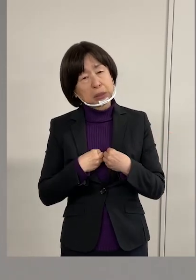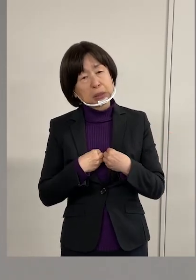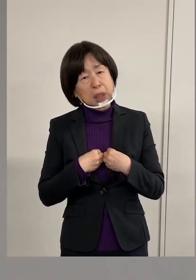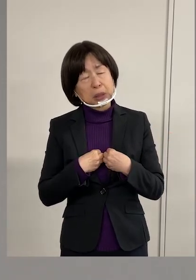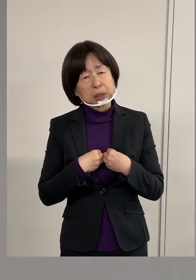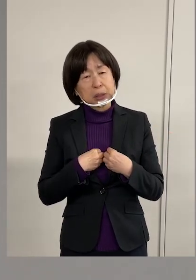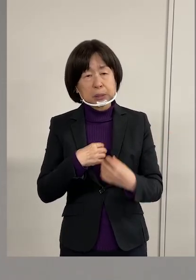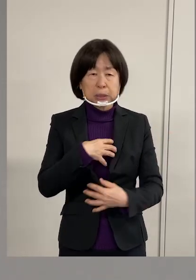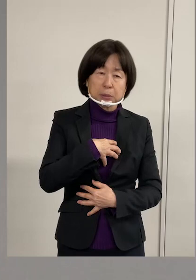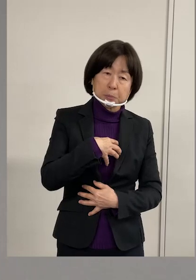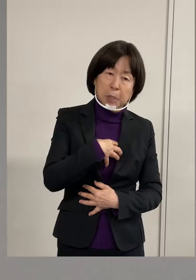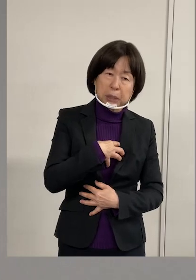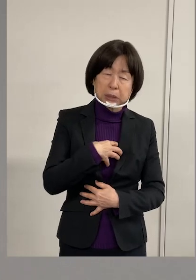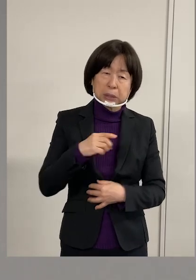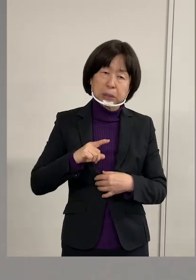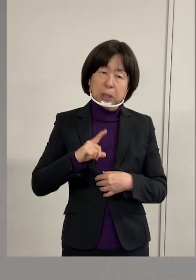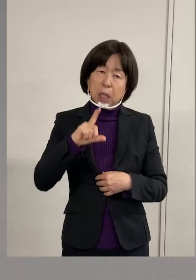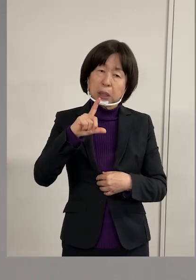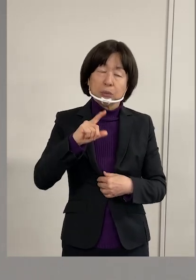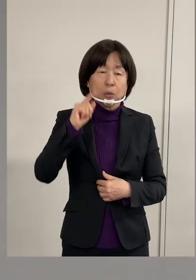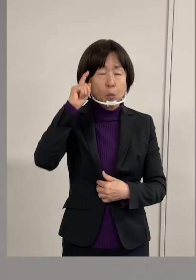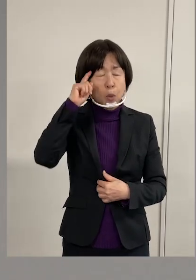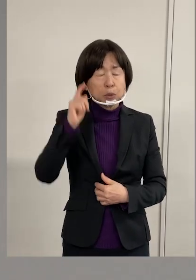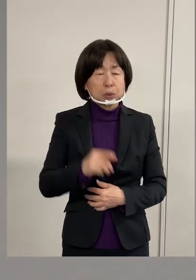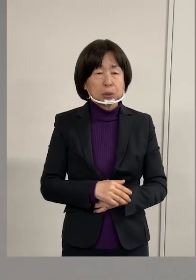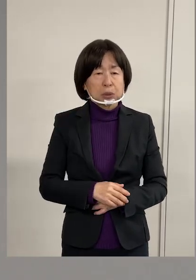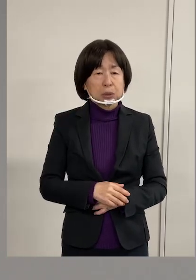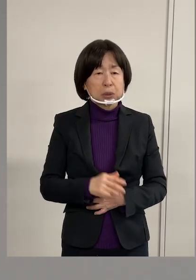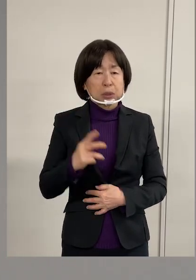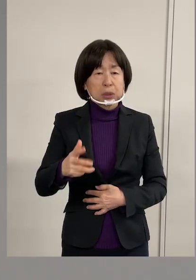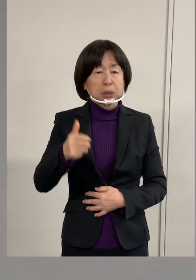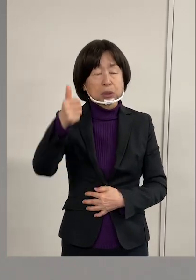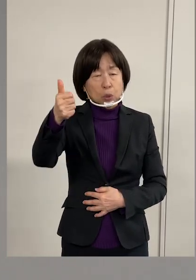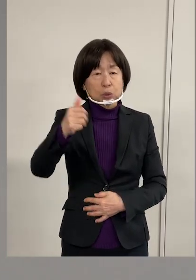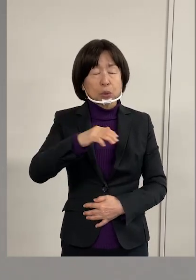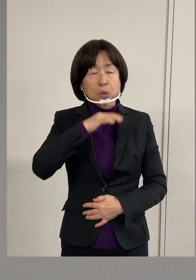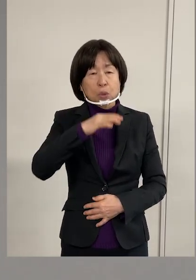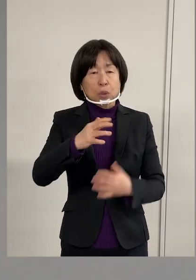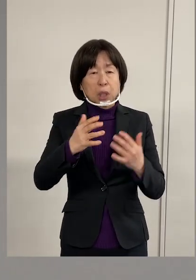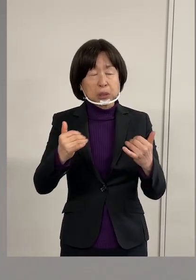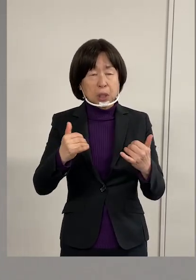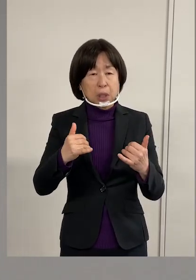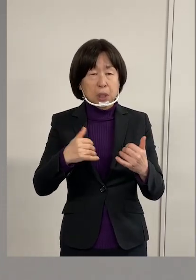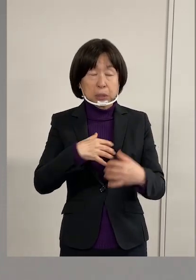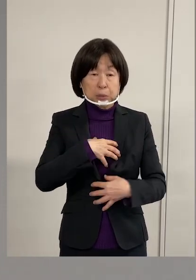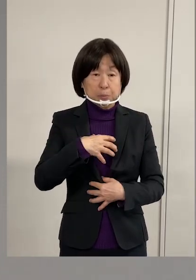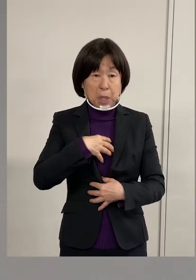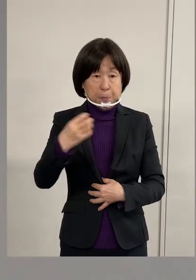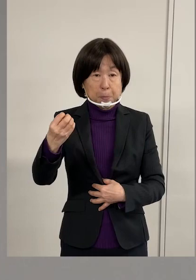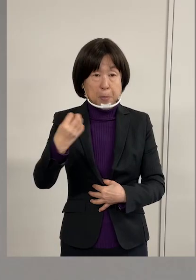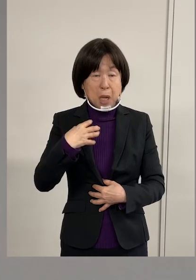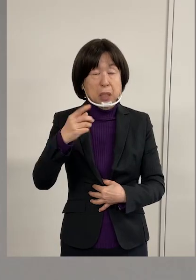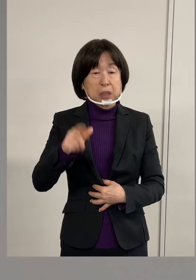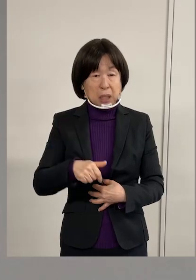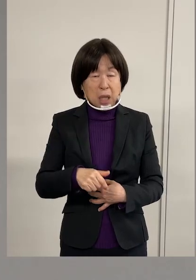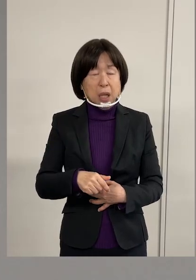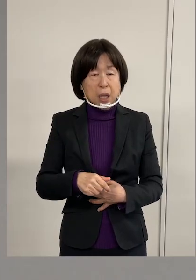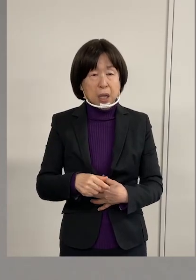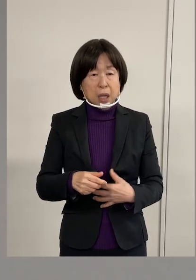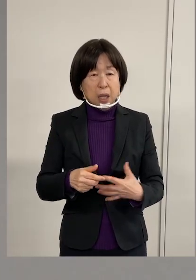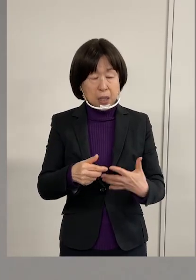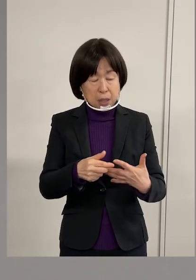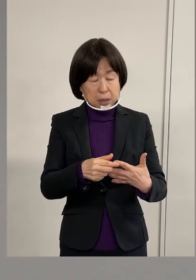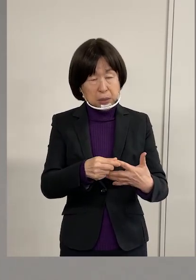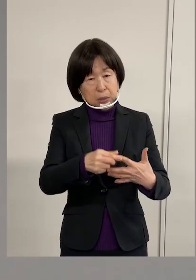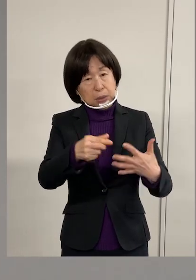そうしたときに、その、市長のその高齢者の心配をおっしゃるのであれば、引き下げについて、